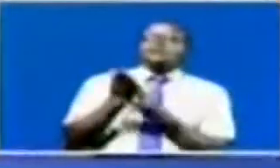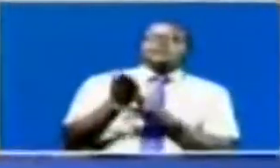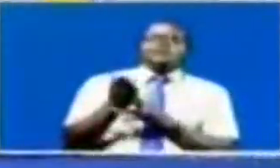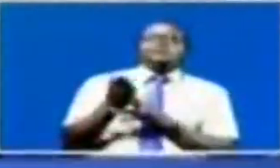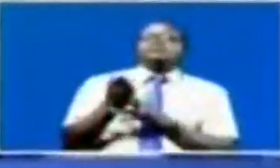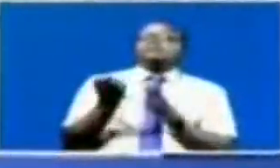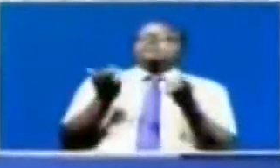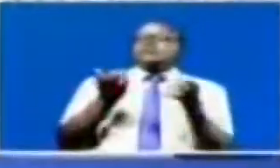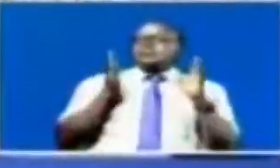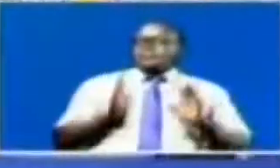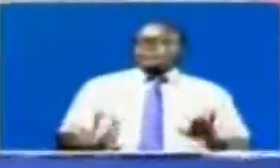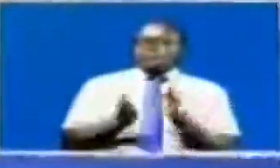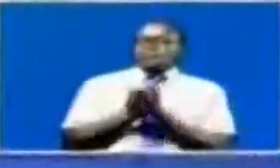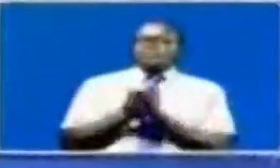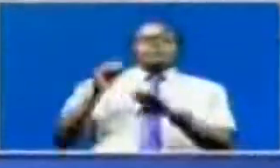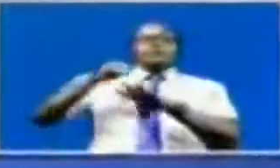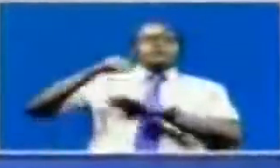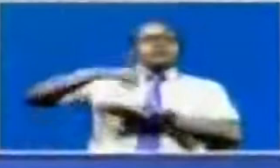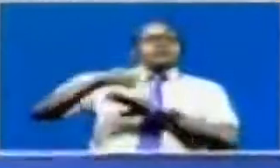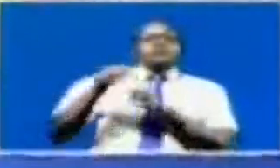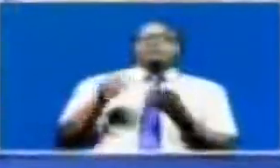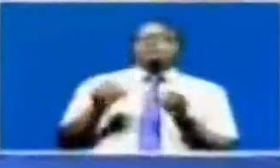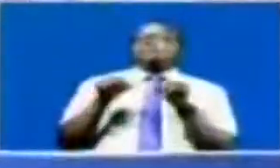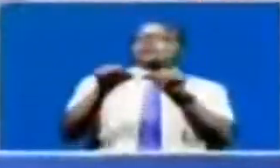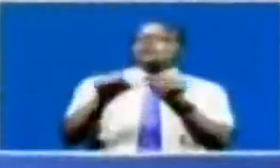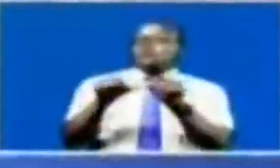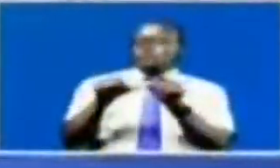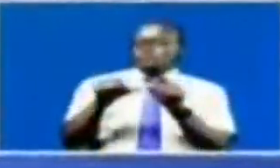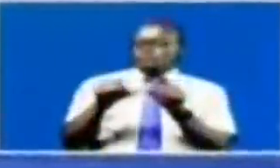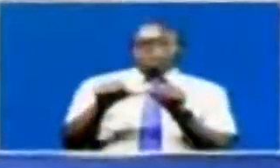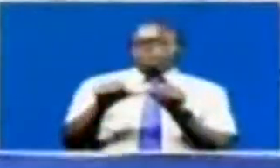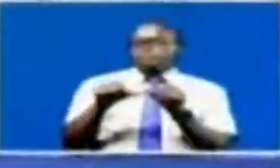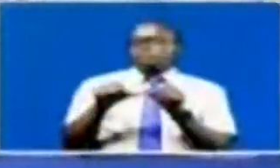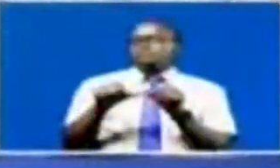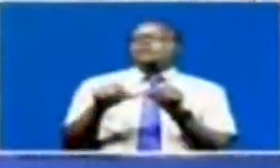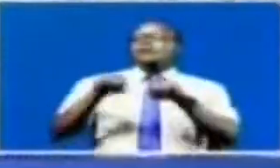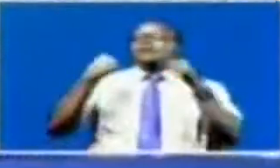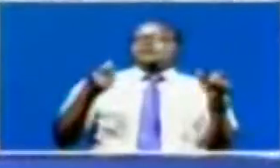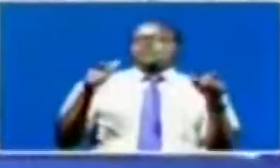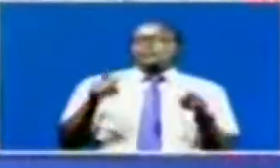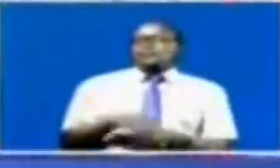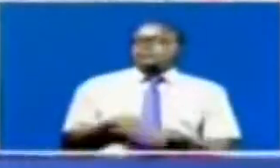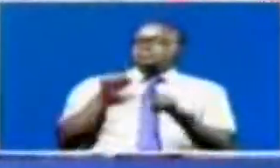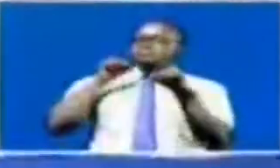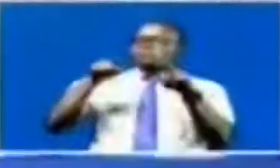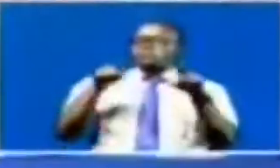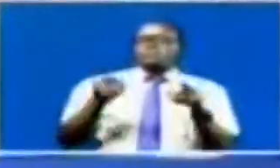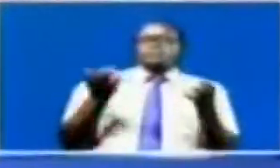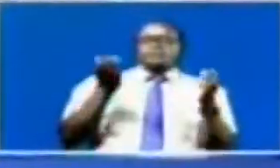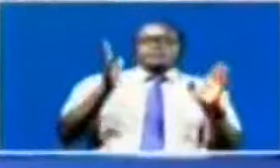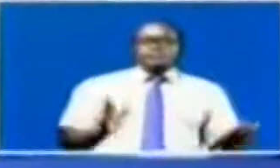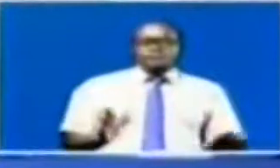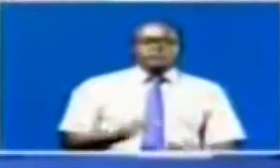na mfanyabiashara mmoja yameenea katika mitandao ya kijamii, Sonko akionekana kumkonyezea mfanyabiashara huyo.